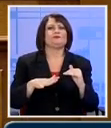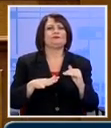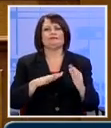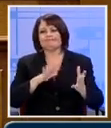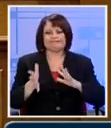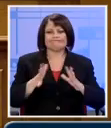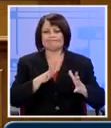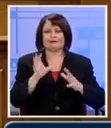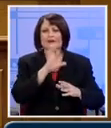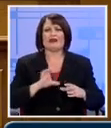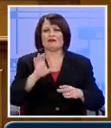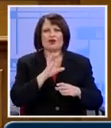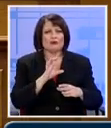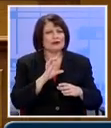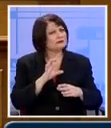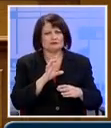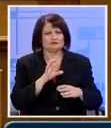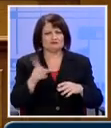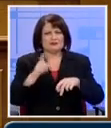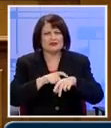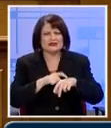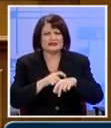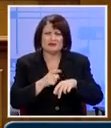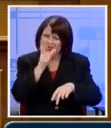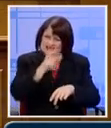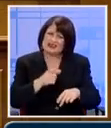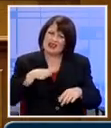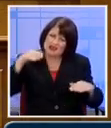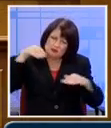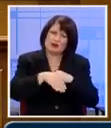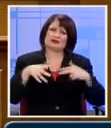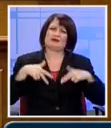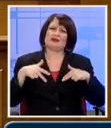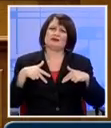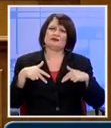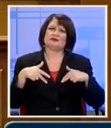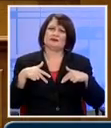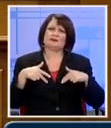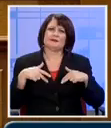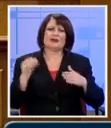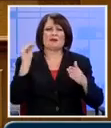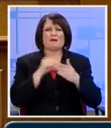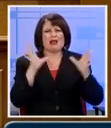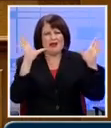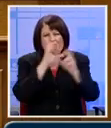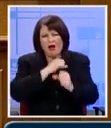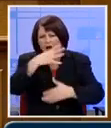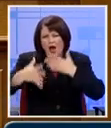για την Ευρώπη που εθεωρεί το πριν, τη στιγμή αυτή ζητάτε εσείς να πέσει η κυβέρνηση, να ξαναβυθιστεί η χώρα στο